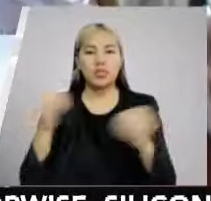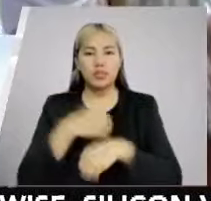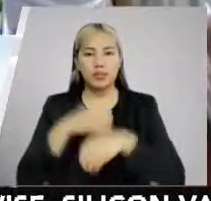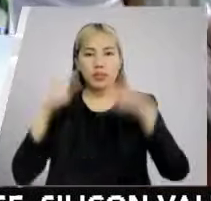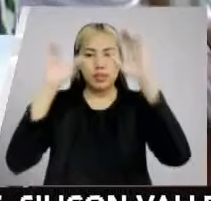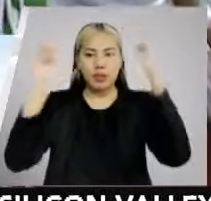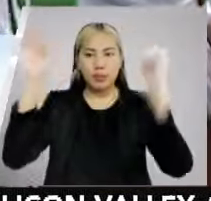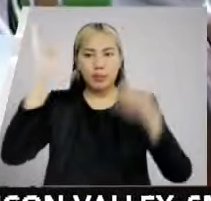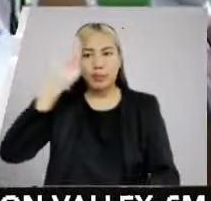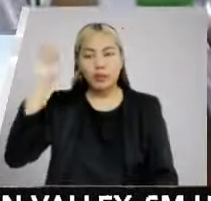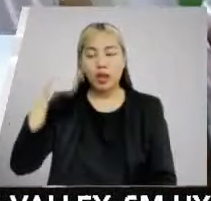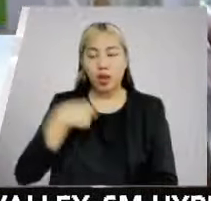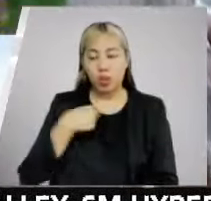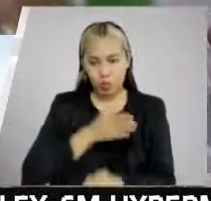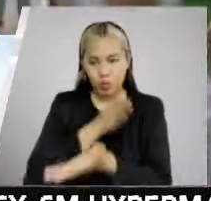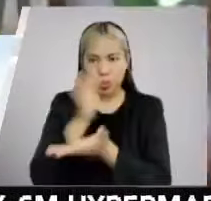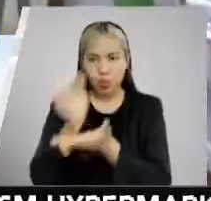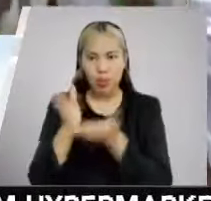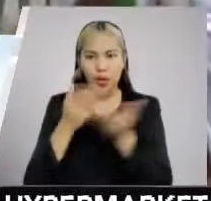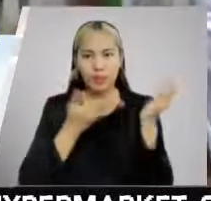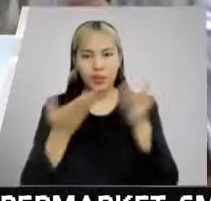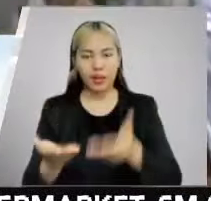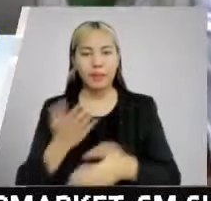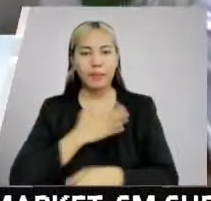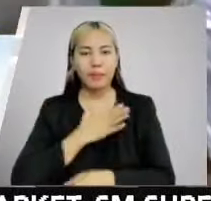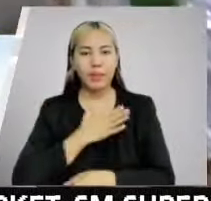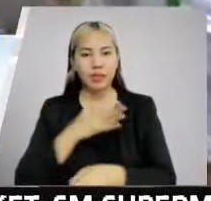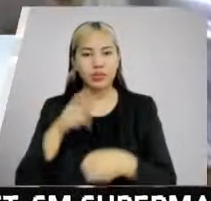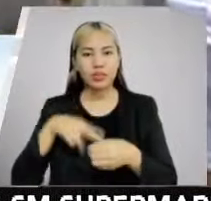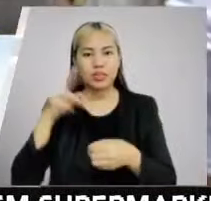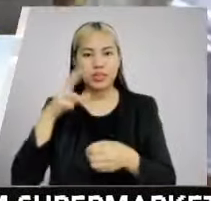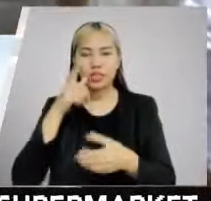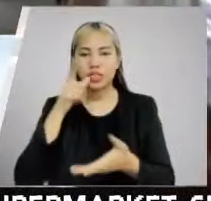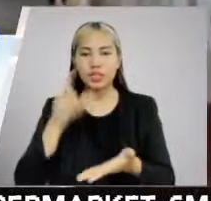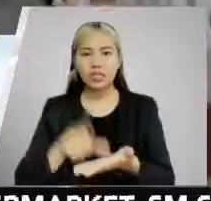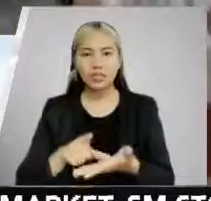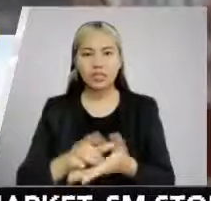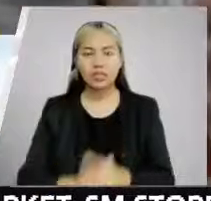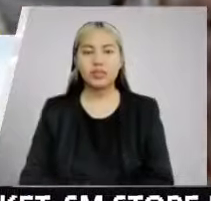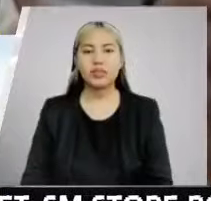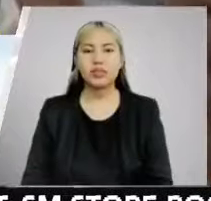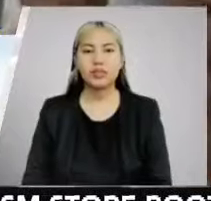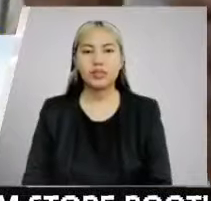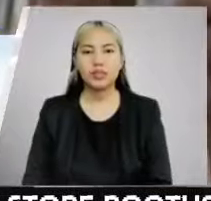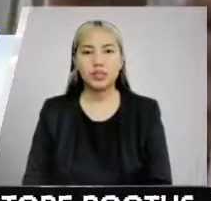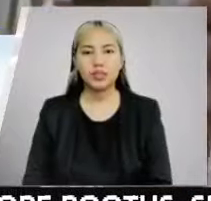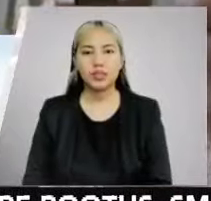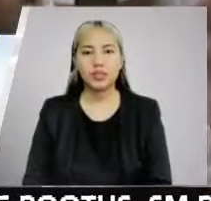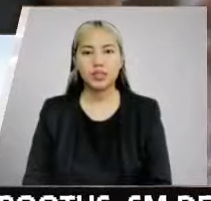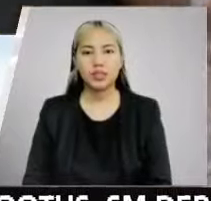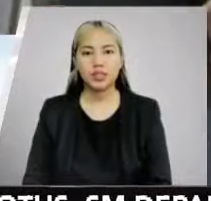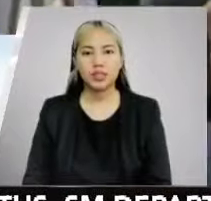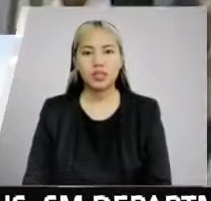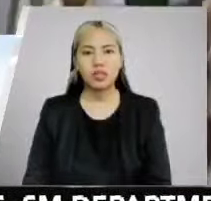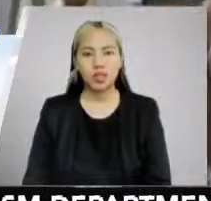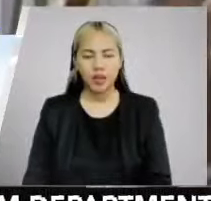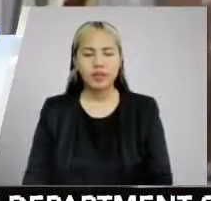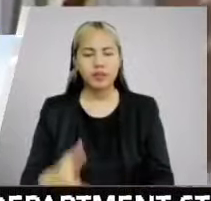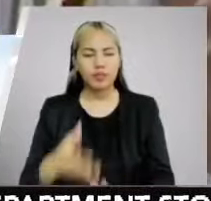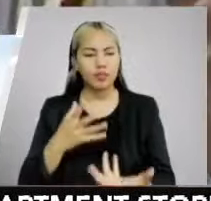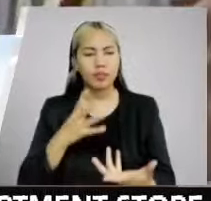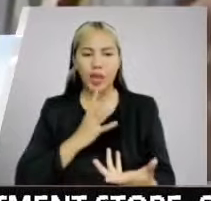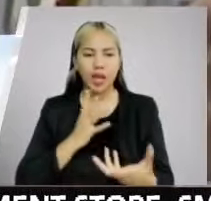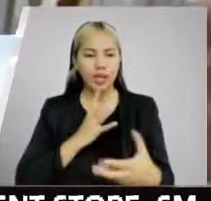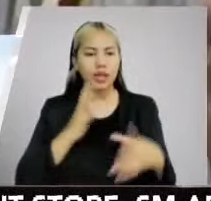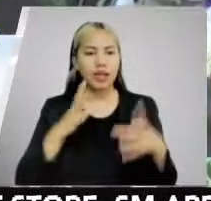sinabi ko sa kanya, dala ko yung resignation letter ko. And maayos naman yung kanyang pagtanggap and maayos din yung pagtapos